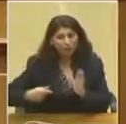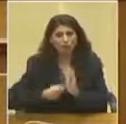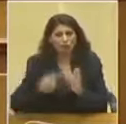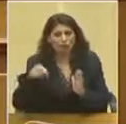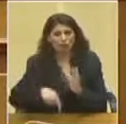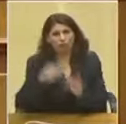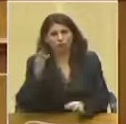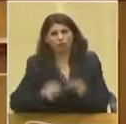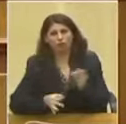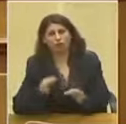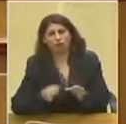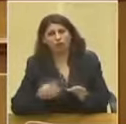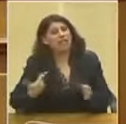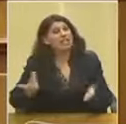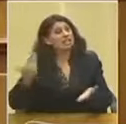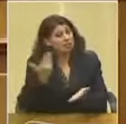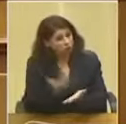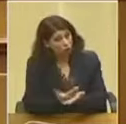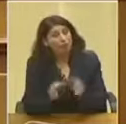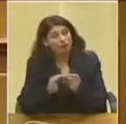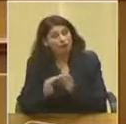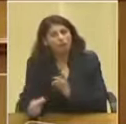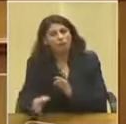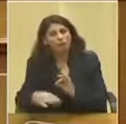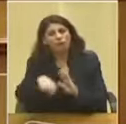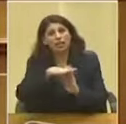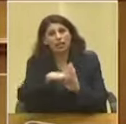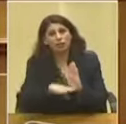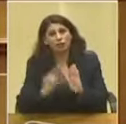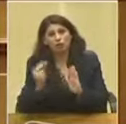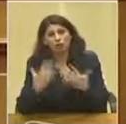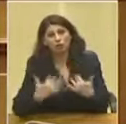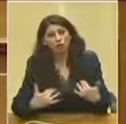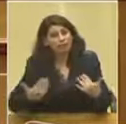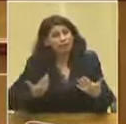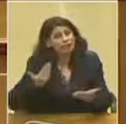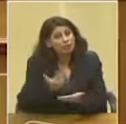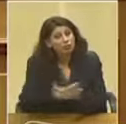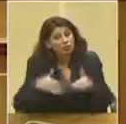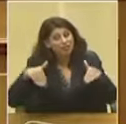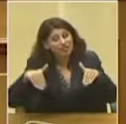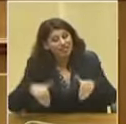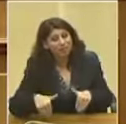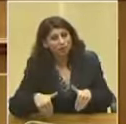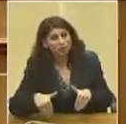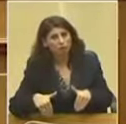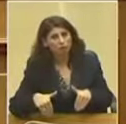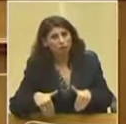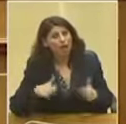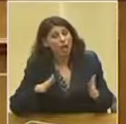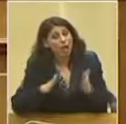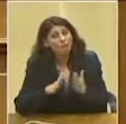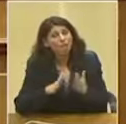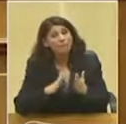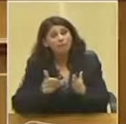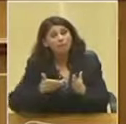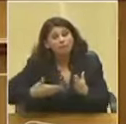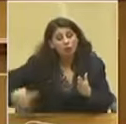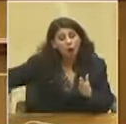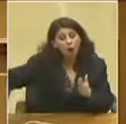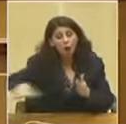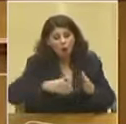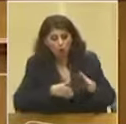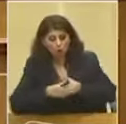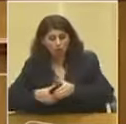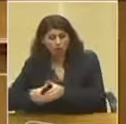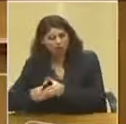είδους συζήτηση. Ζητούμε την εφαρμογή του κανονισμού της Βουλής και ζητούμε και το σεβασμό σας απέναντι σε όλες τις στέρεες της Βουλής